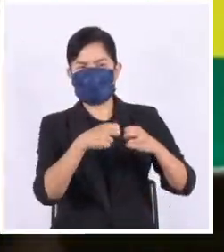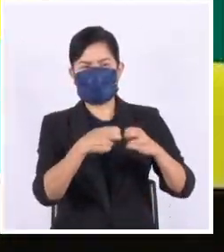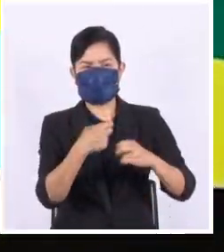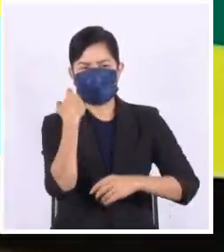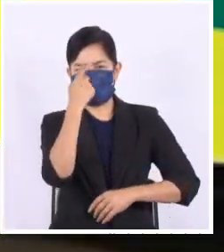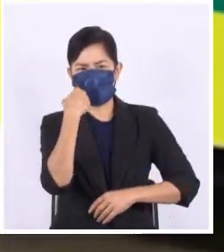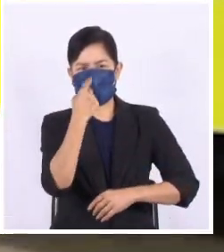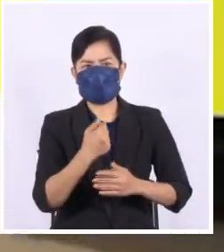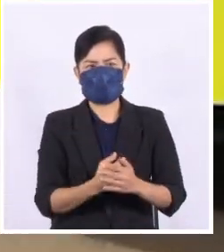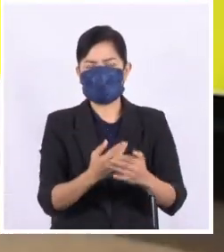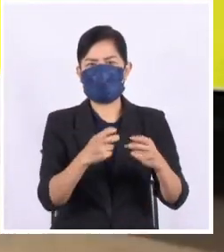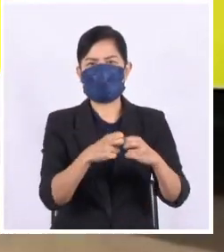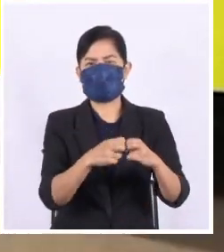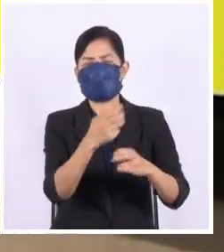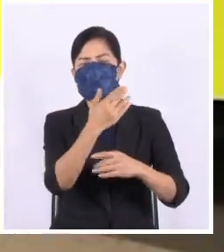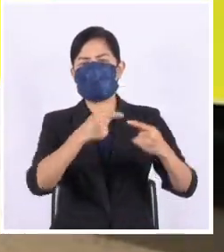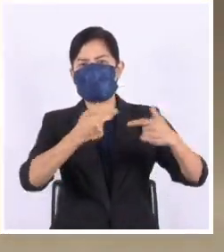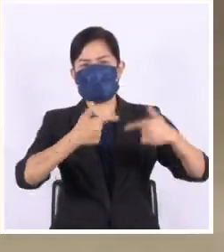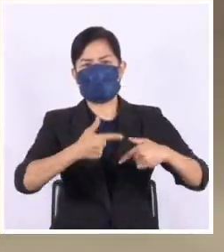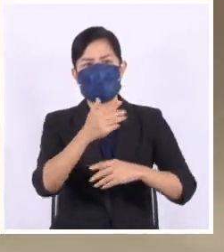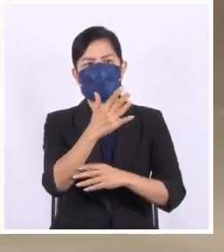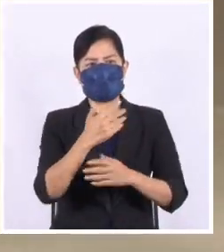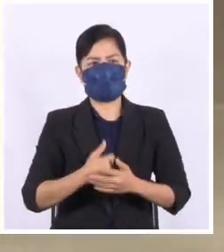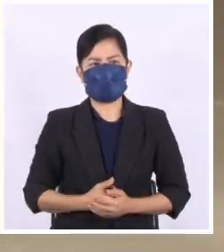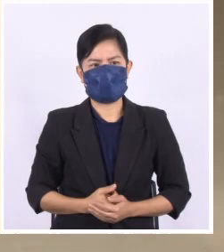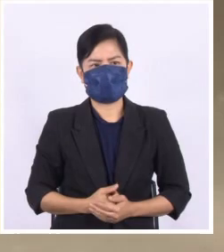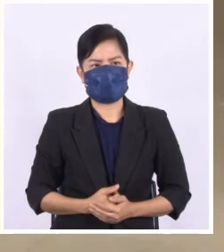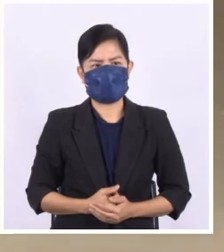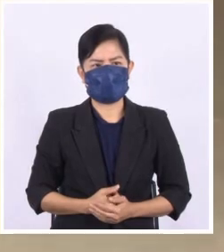ไม่มีอะไรตีไงพี่ไม่มี